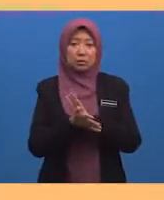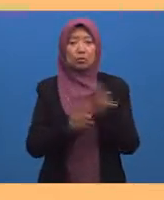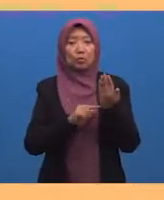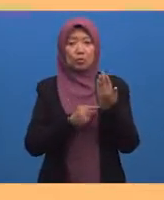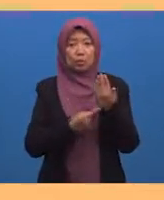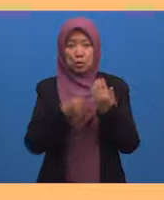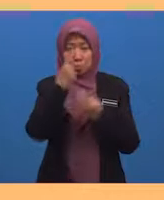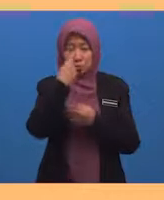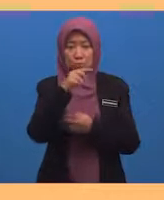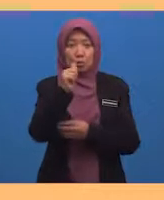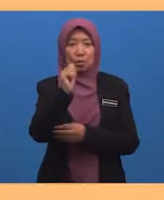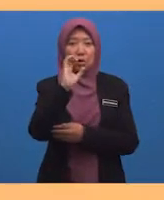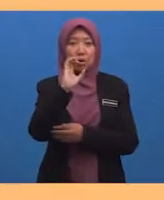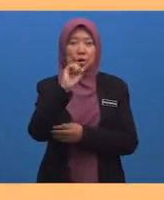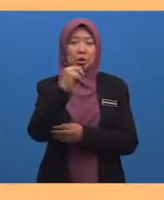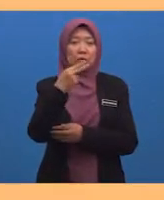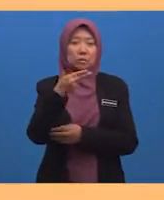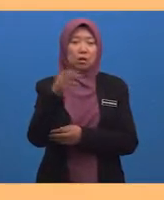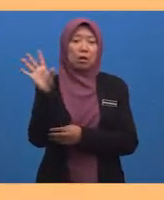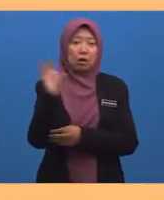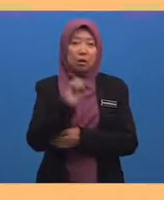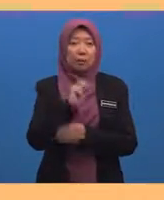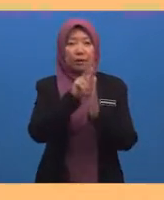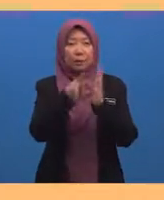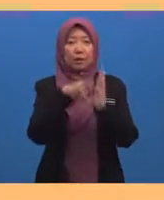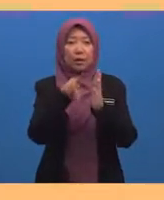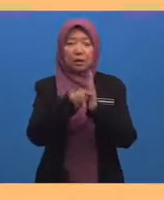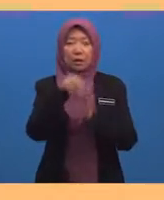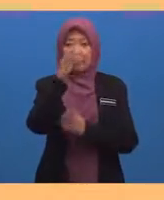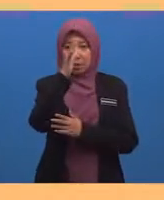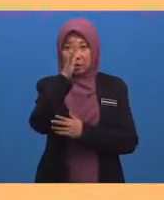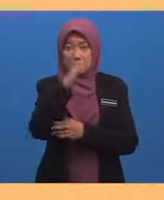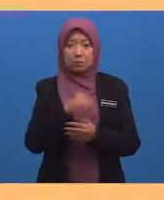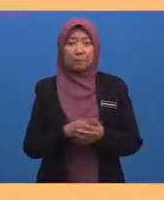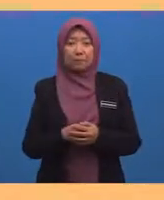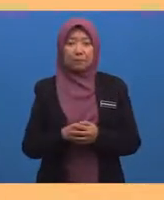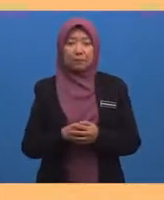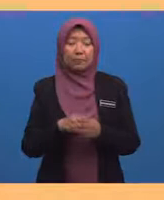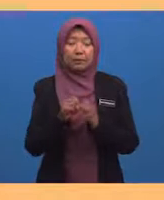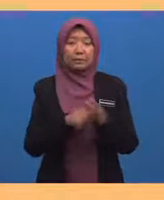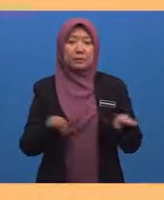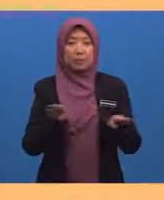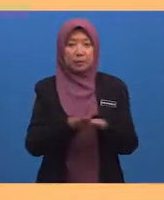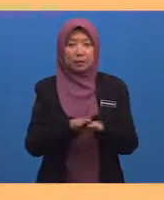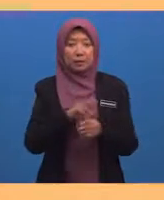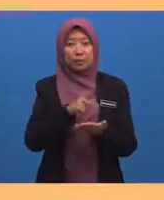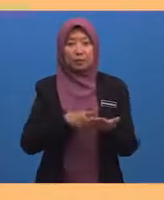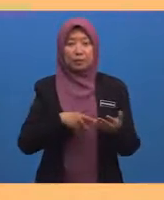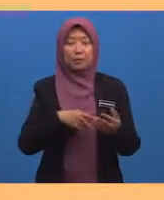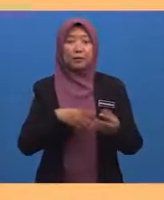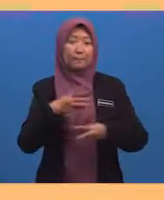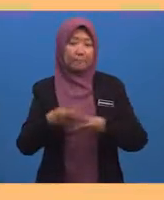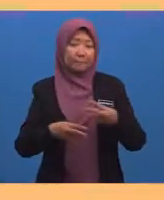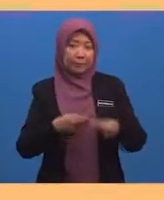Aceh mengambil alih peranan Melaka sebagai pusat perdagangan, pusat